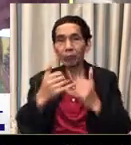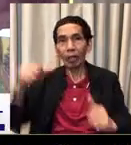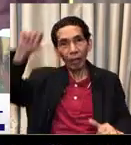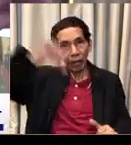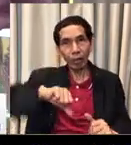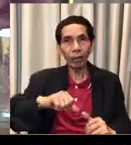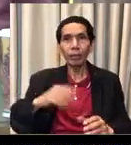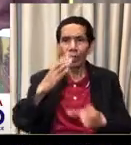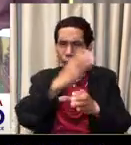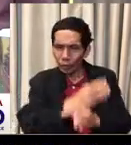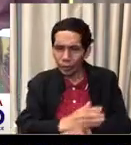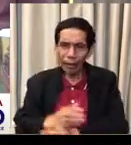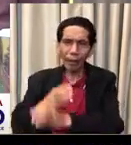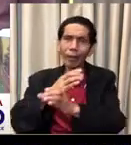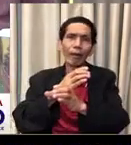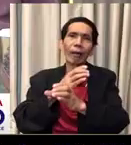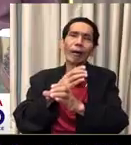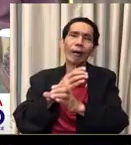mo pa pag-ingatan?